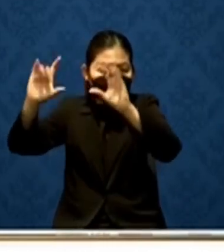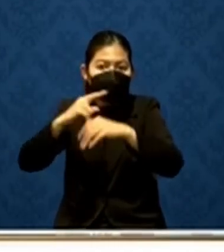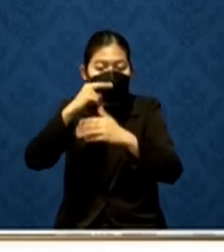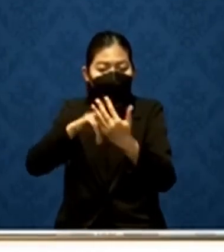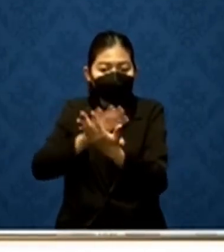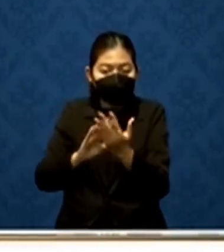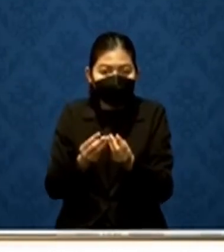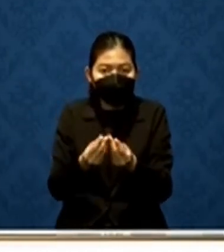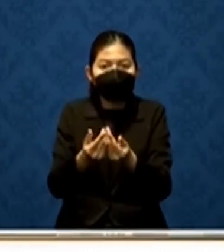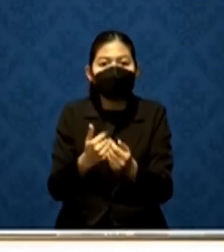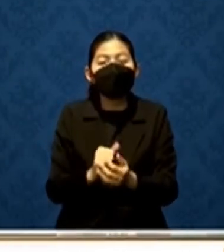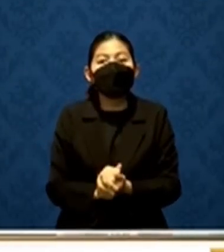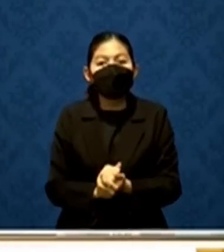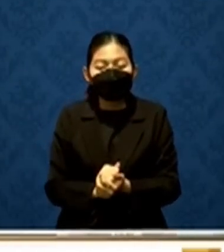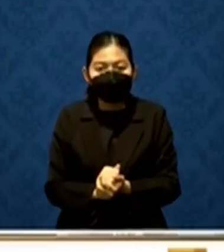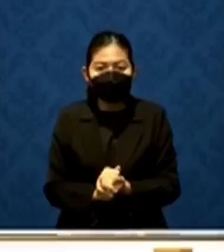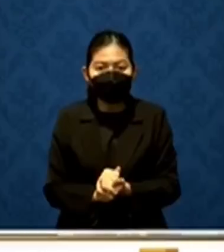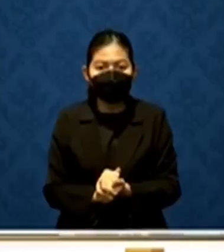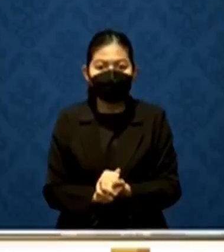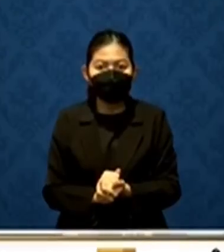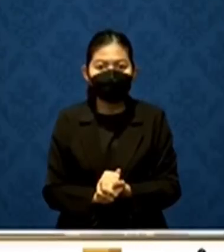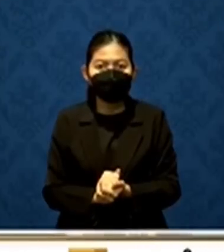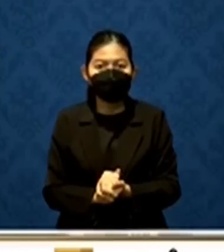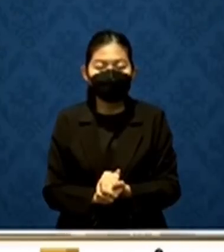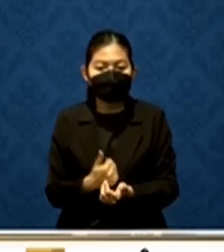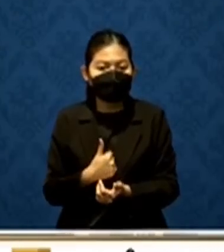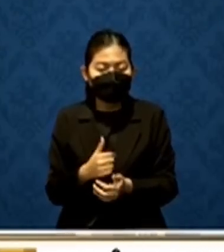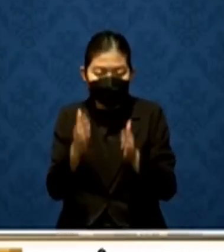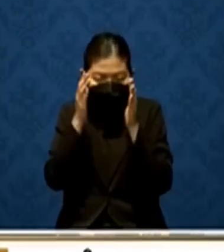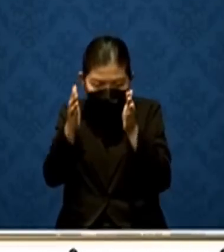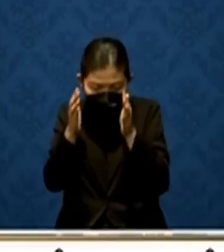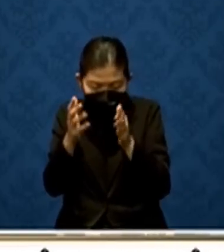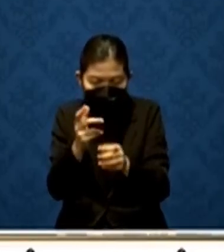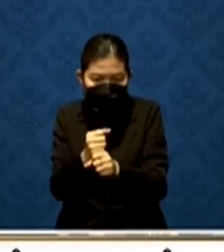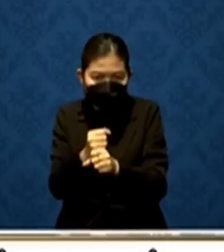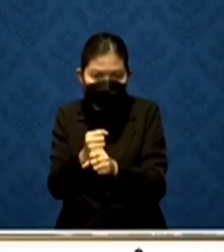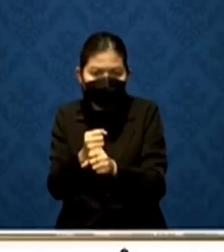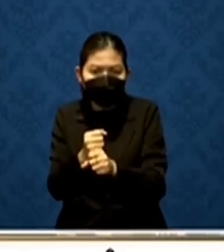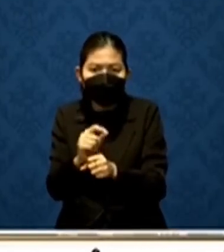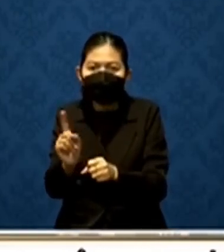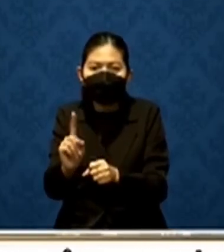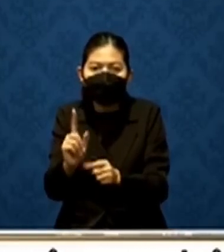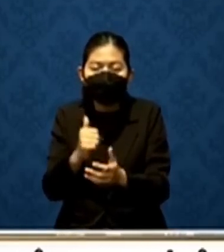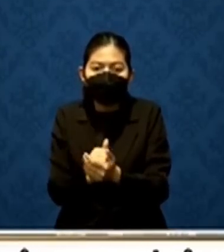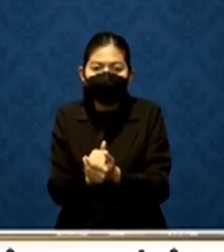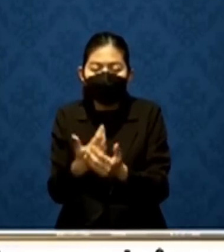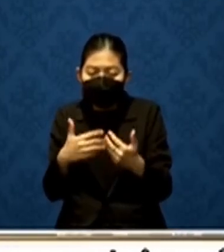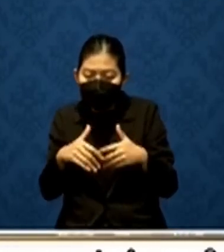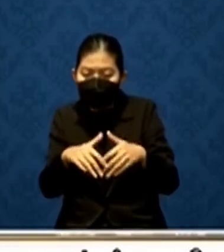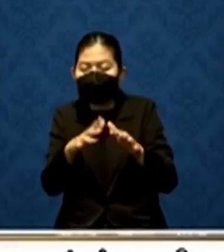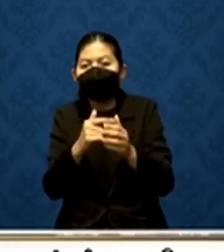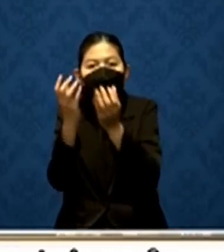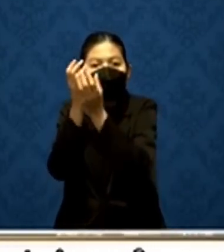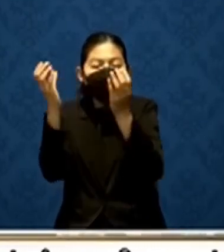คำแนะนำของรัฐสภาจงใจปฏิบัติหน้าที่และใช้อำนาจขัดต่อบทบัญญัติแห่ง